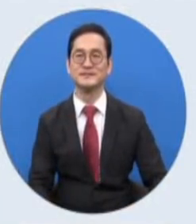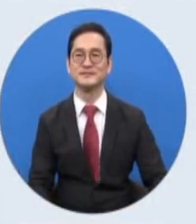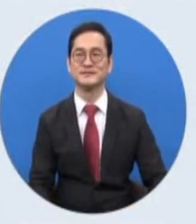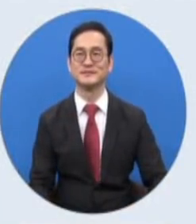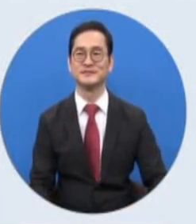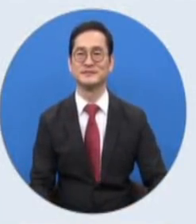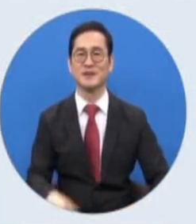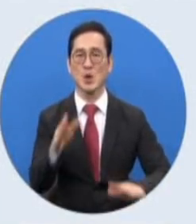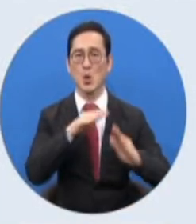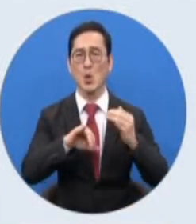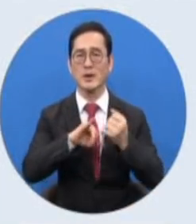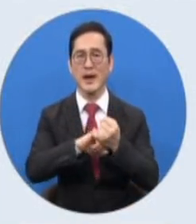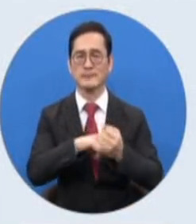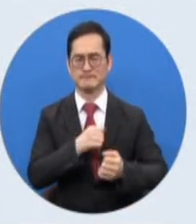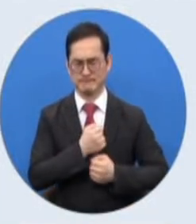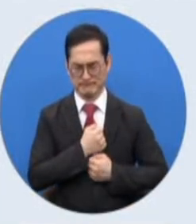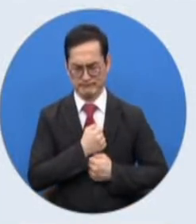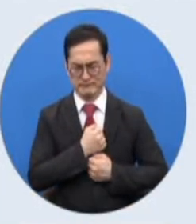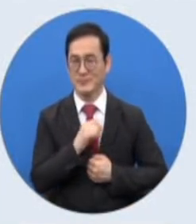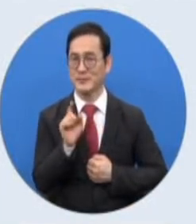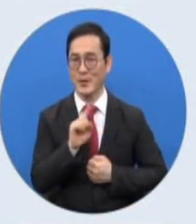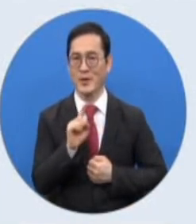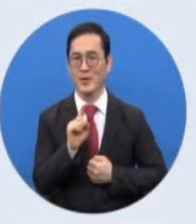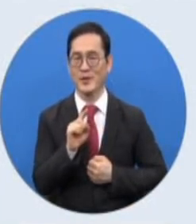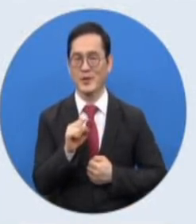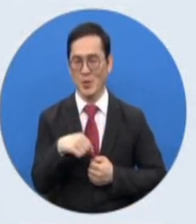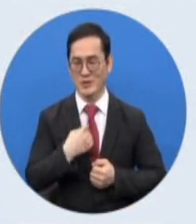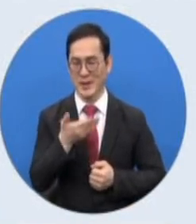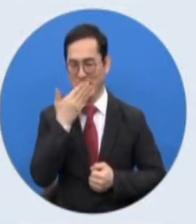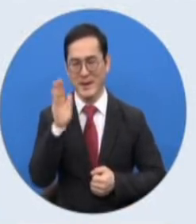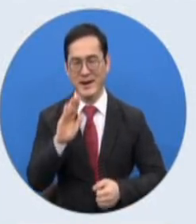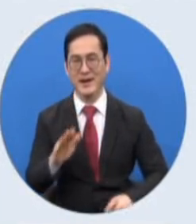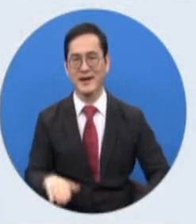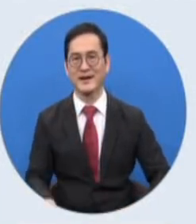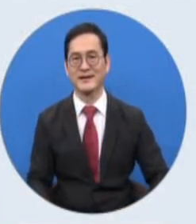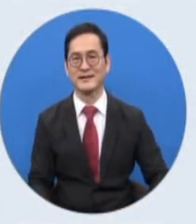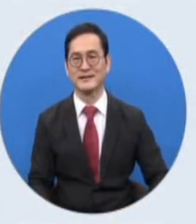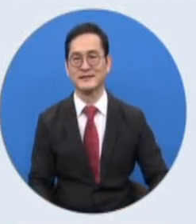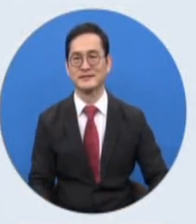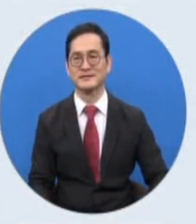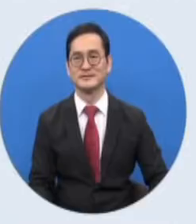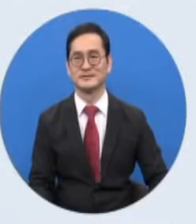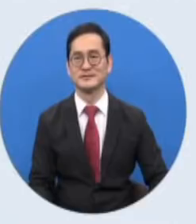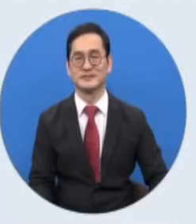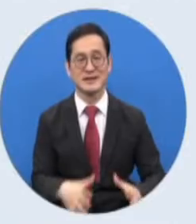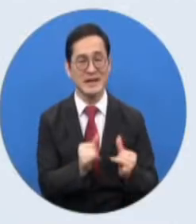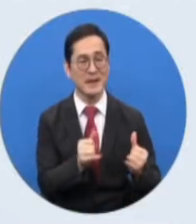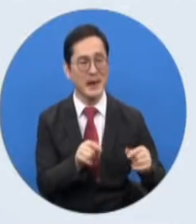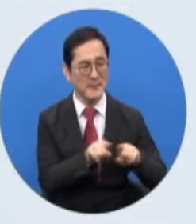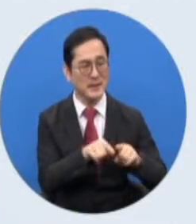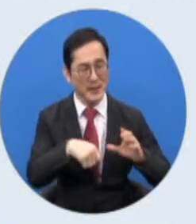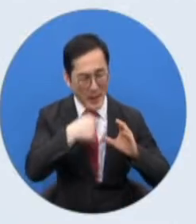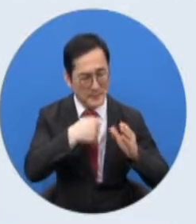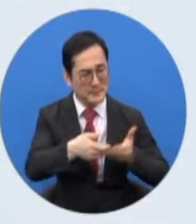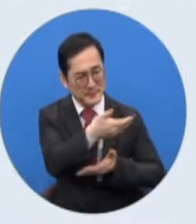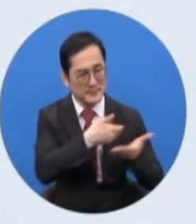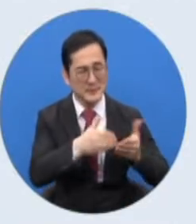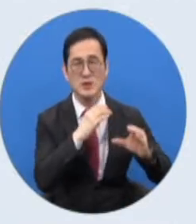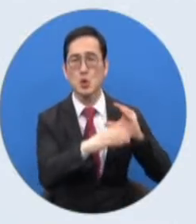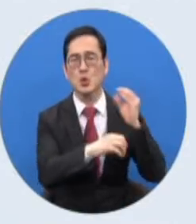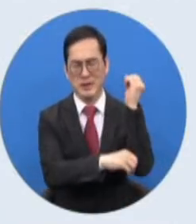100% 공약 이행하고 있는 게 있다. 혼밥 안 한다라는 겁니다. 점심, 저녁을 절대 혼밥하지 않겠다. 사람이 밥을 같이 나눈다는 건 소통의